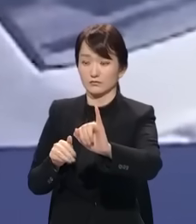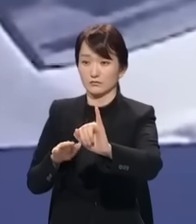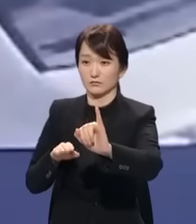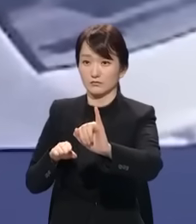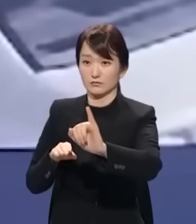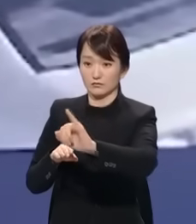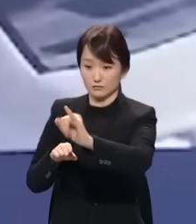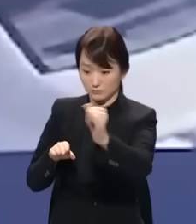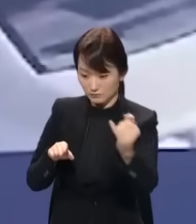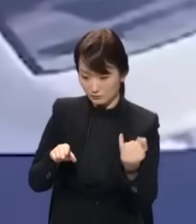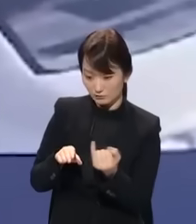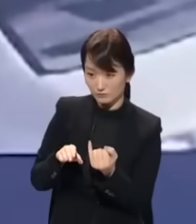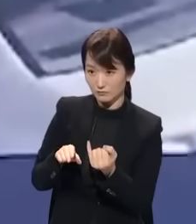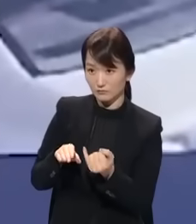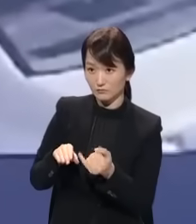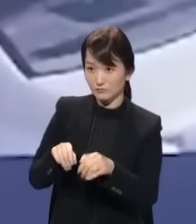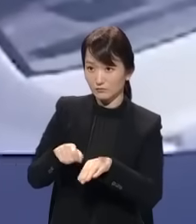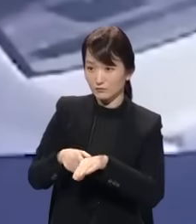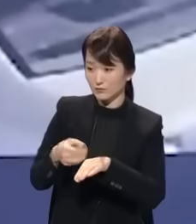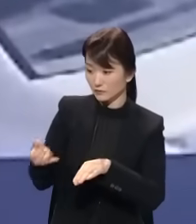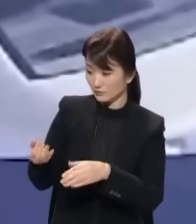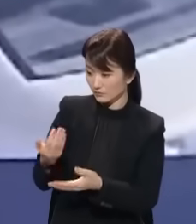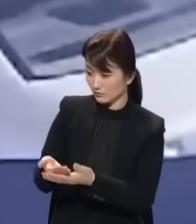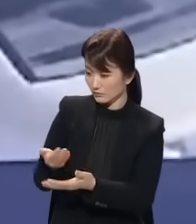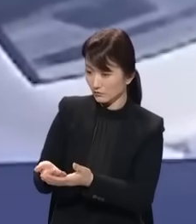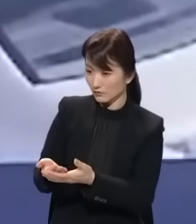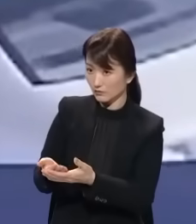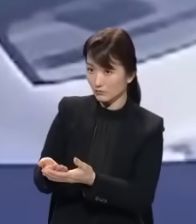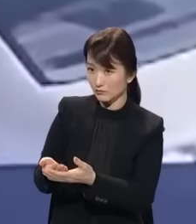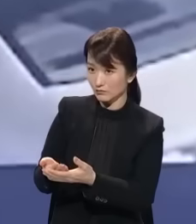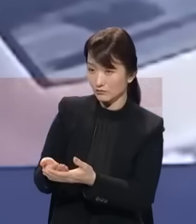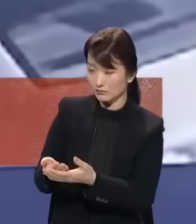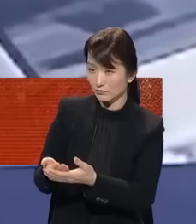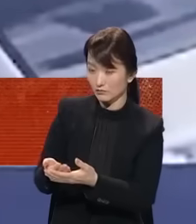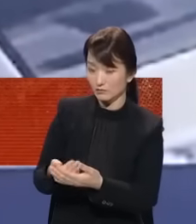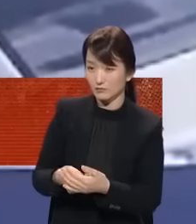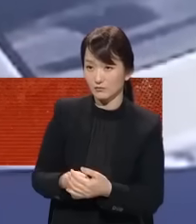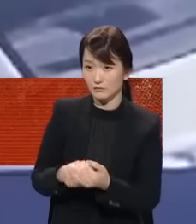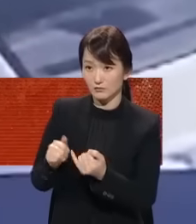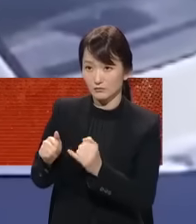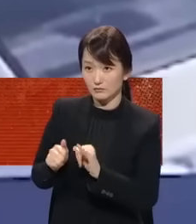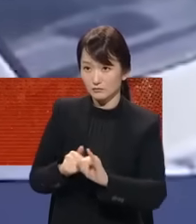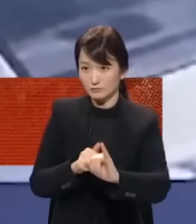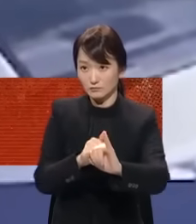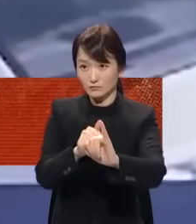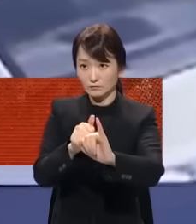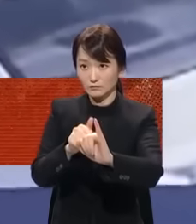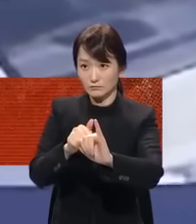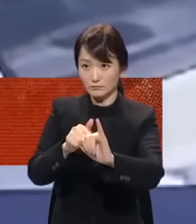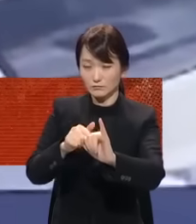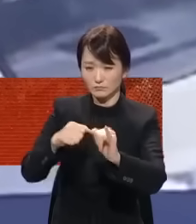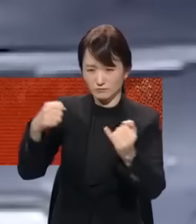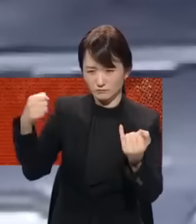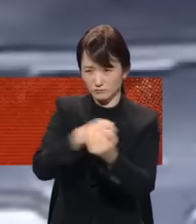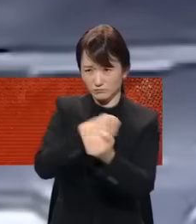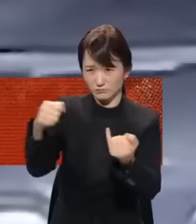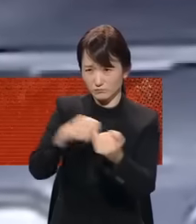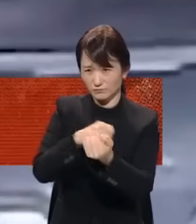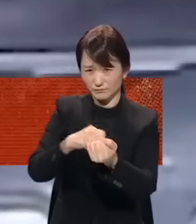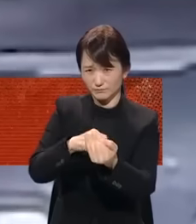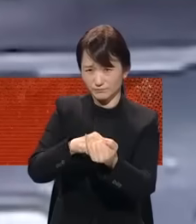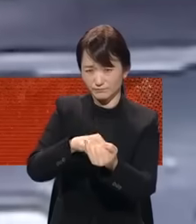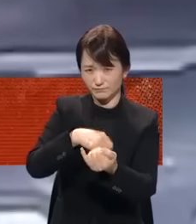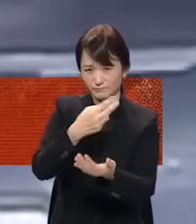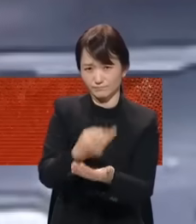뒤쫓아와가지고 차키 내놓으라 하면서 폭행을 행사했는데 그 폭행이 다리 걸고 넘어뜨리기도 하고 1분 정도 계속 폭행을